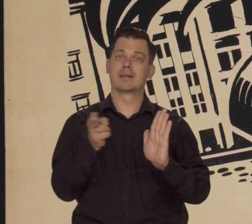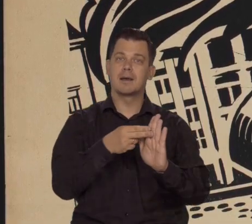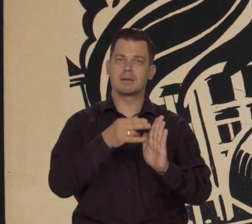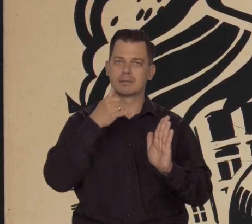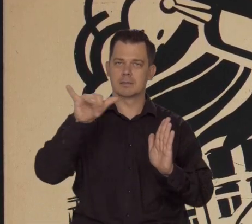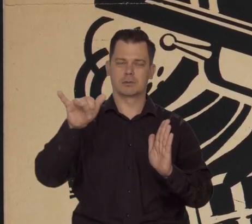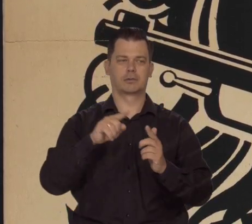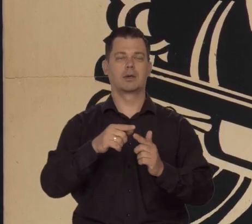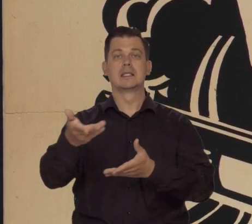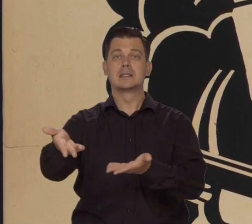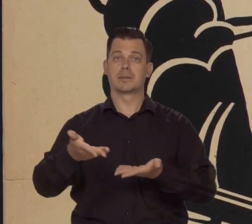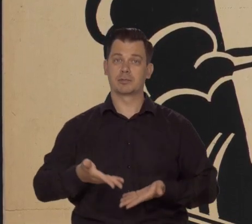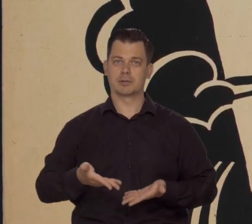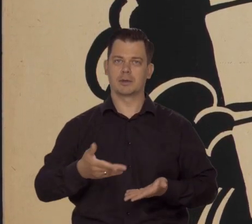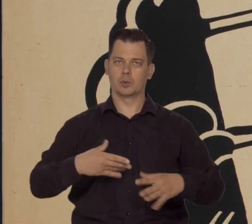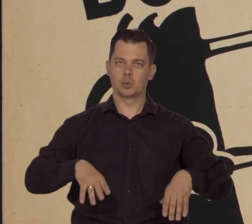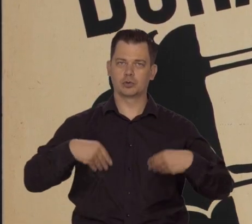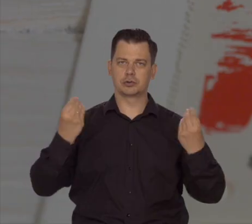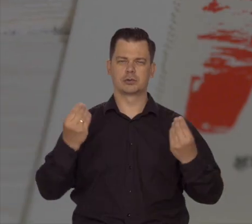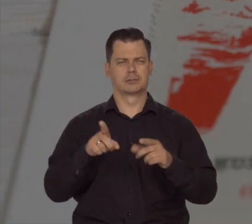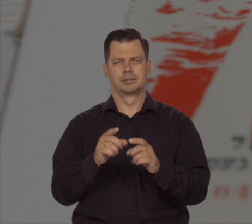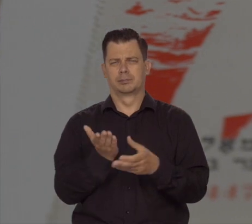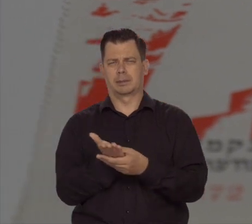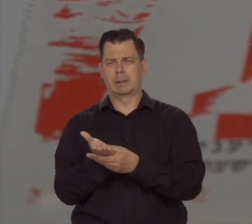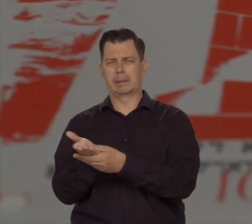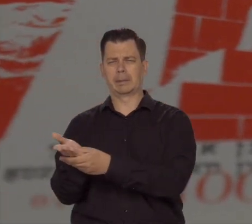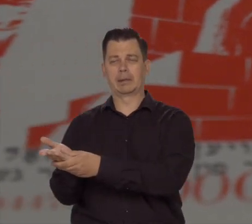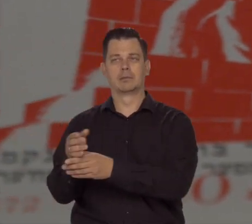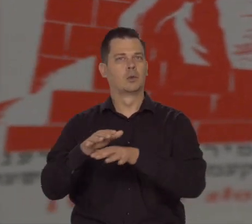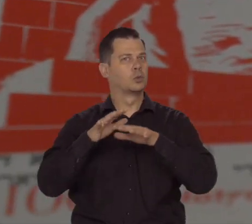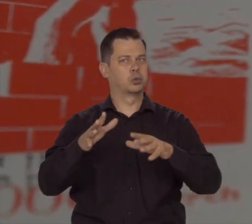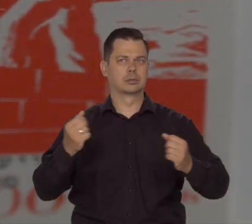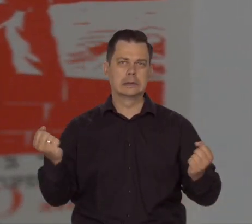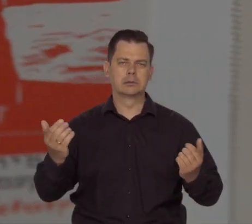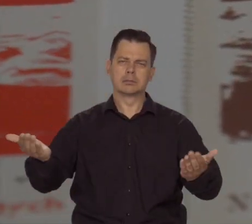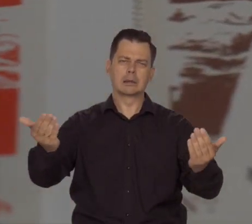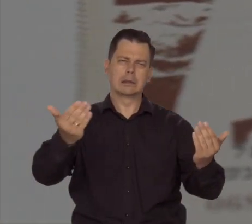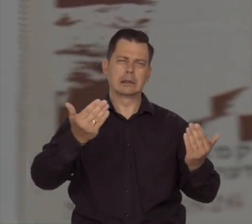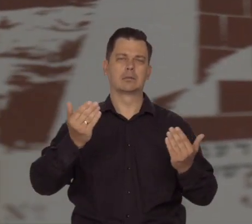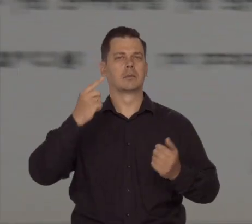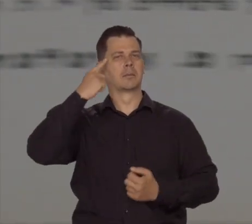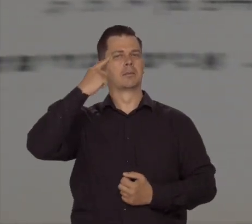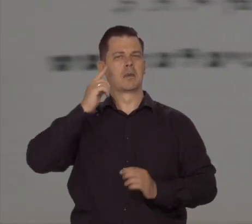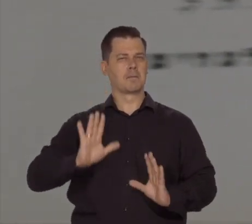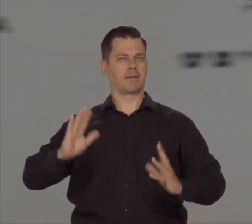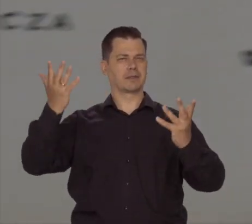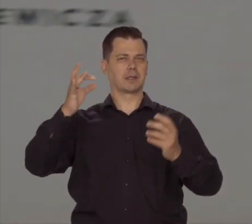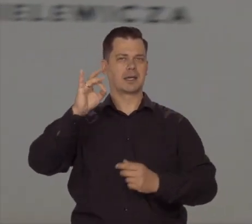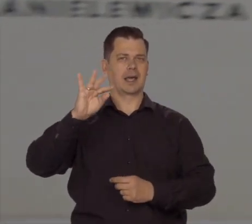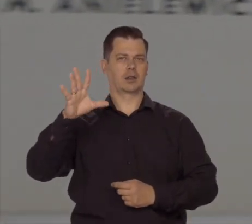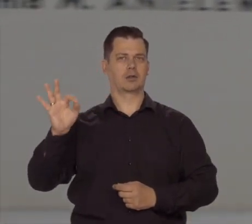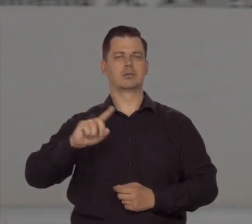znaczki pocztowe, zaproszenia na uroczystości i inne dokumenty ilustrujące olbrzymi wysiłek włożony w upamiętnienie powstania w getcie